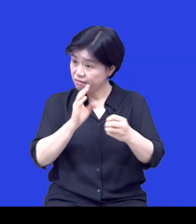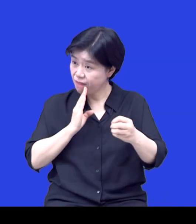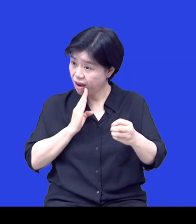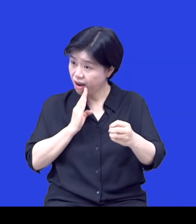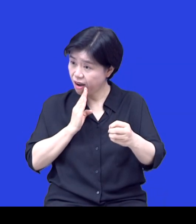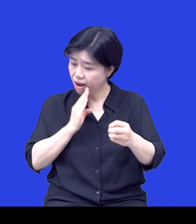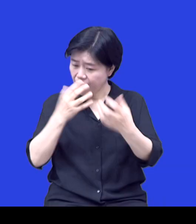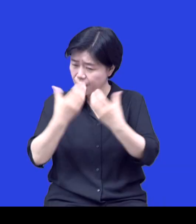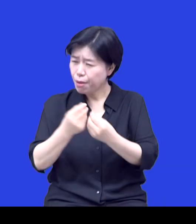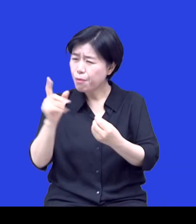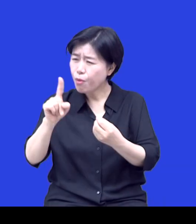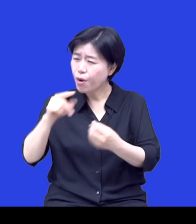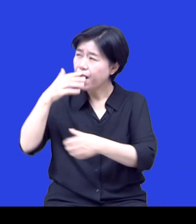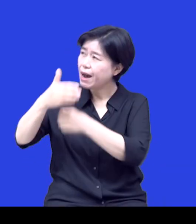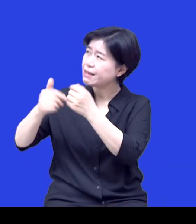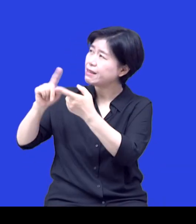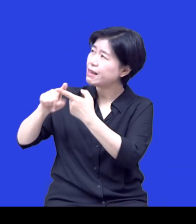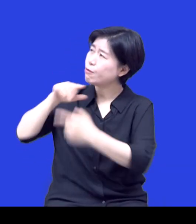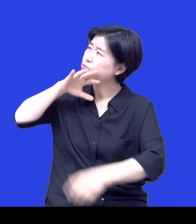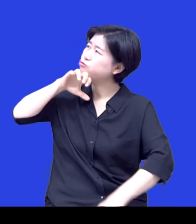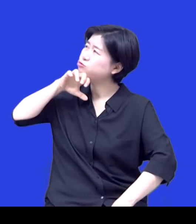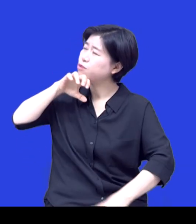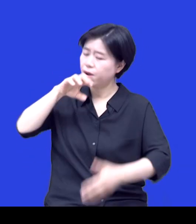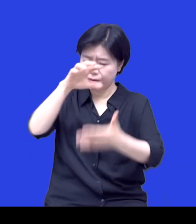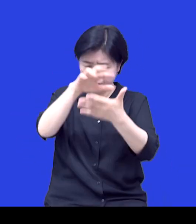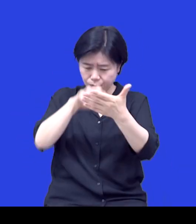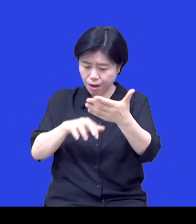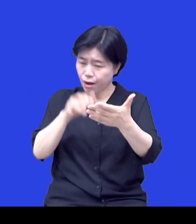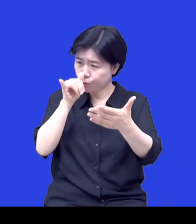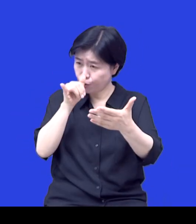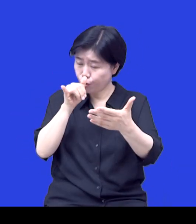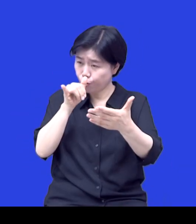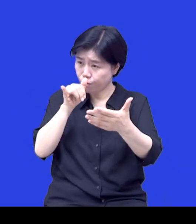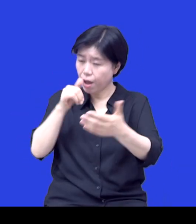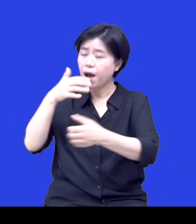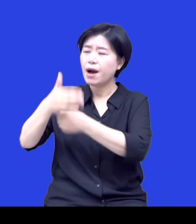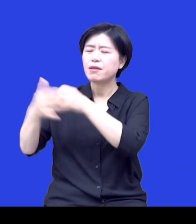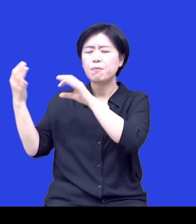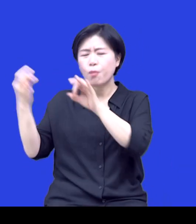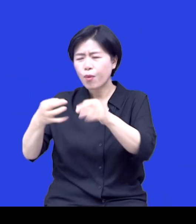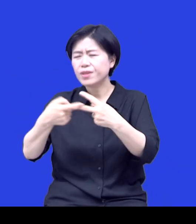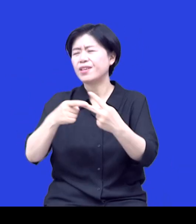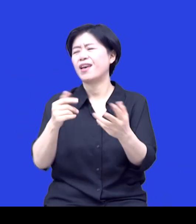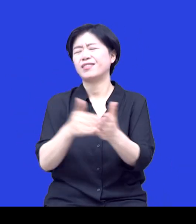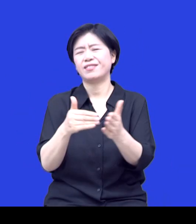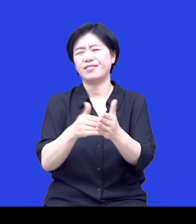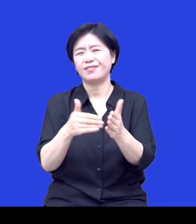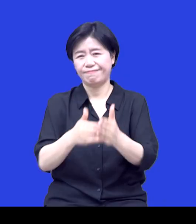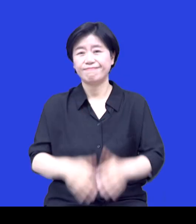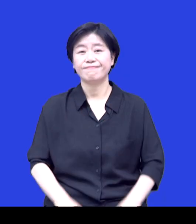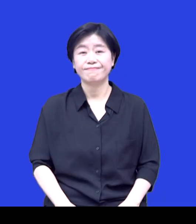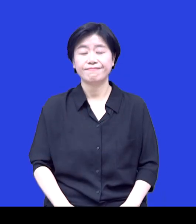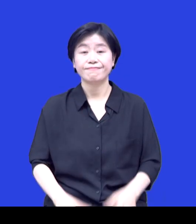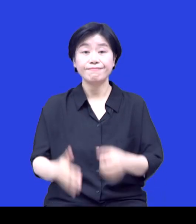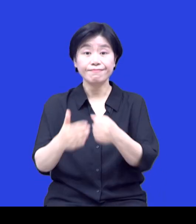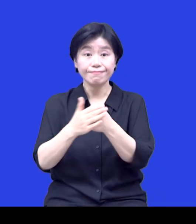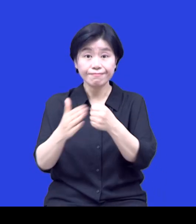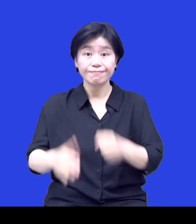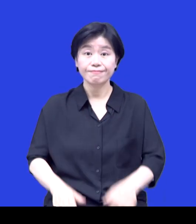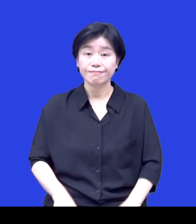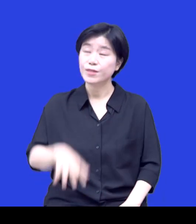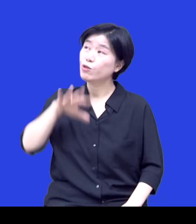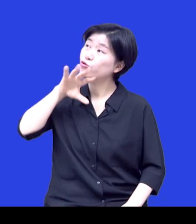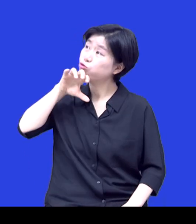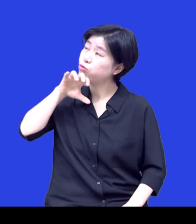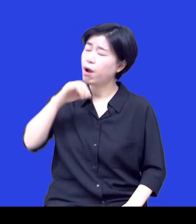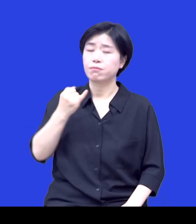하나님께 투덜거리고 맞아요. 원망하는 거다. 그럼요. 하나님께서는 그것도 받아주시고 그것도 이해하시는 분이시기 그럼요. 때문에 네. 하나님께 원망이 되고 분노가 날 때